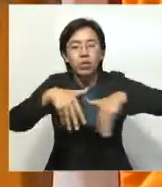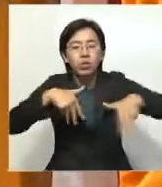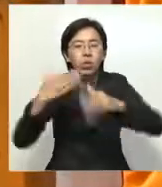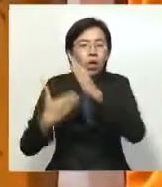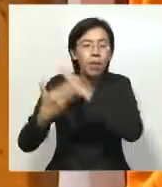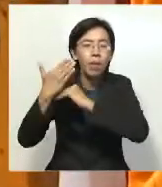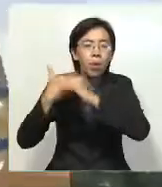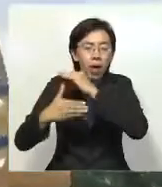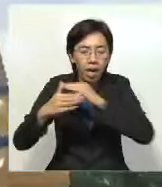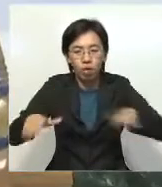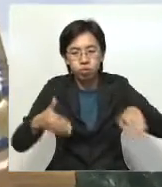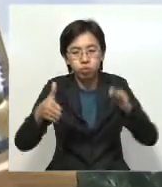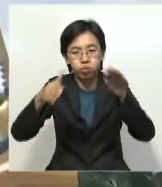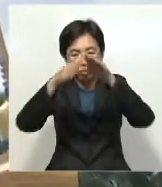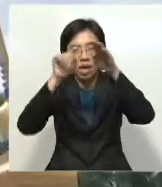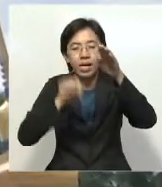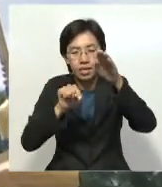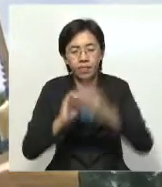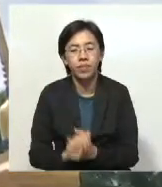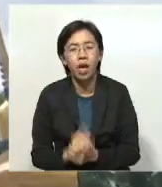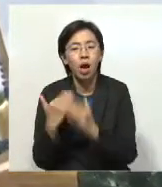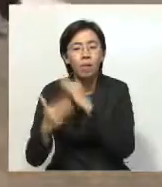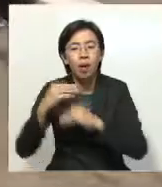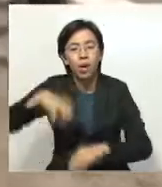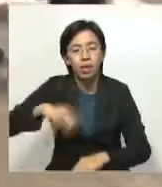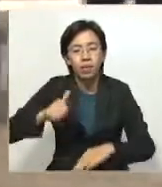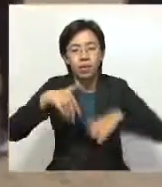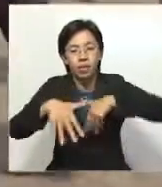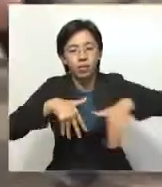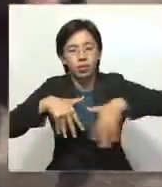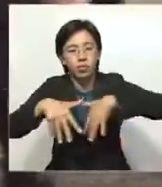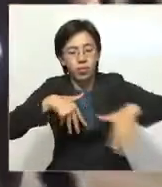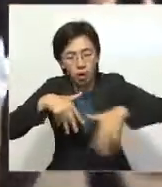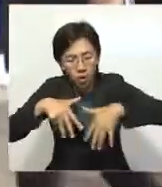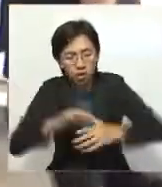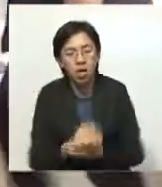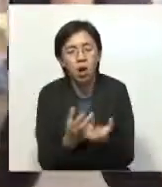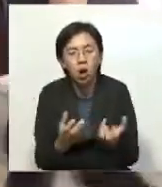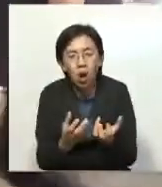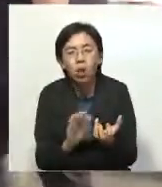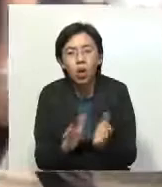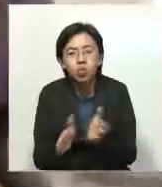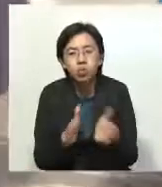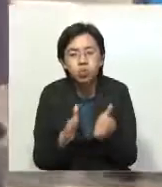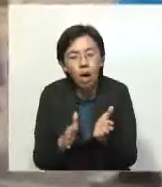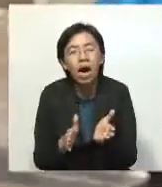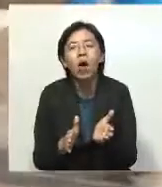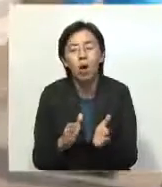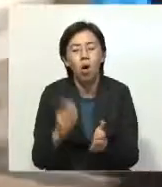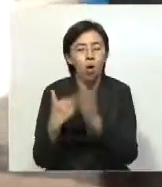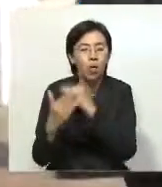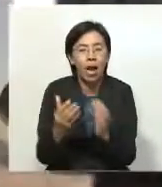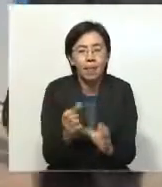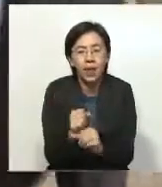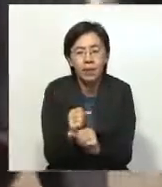มาของพระบรมธาตุสวีประวัติในเมืองชุมพรจัดแสดงเครื่องปั้นดินเผาโบราณที่หาชมได้ยากโด